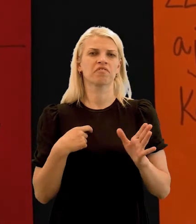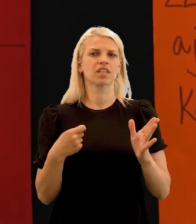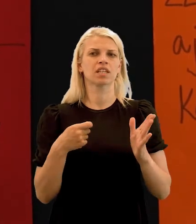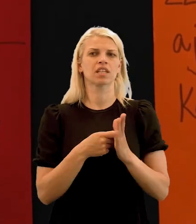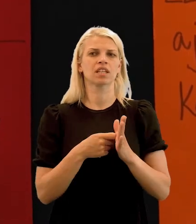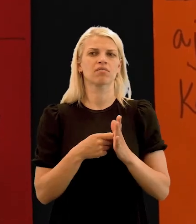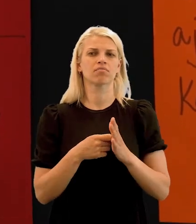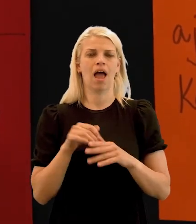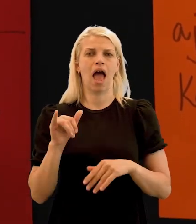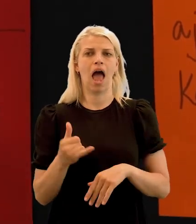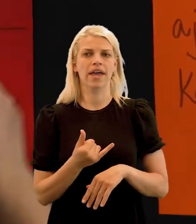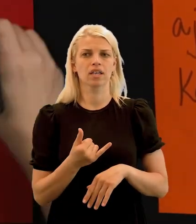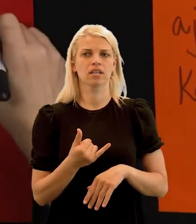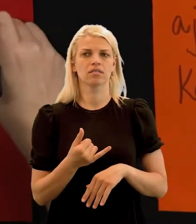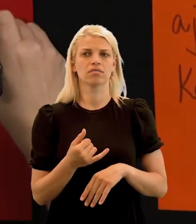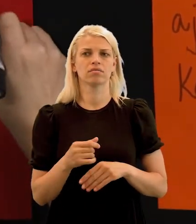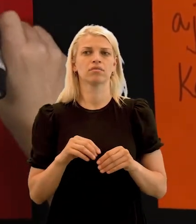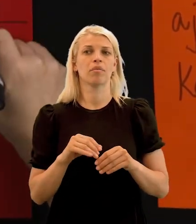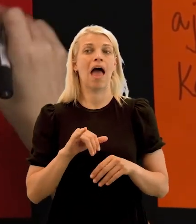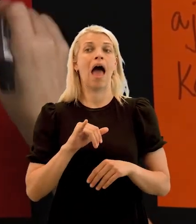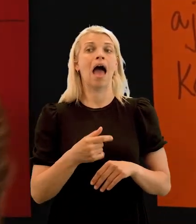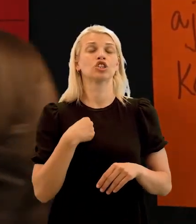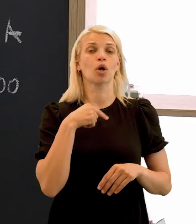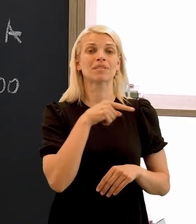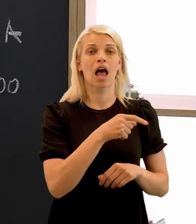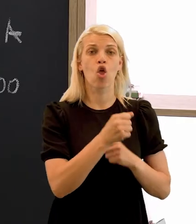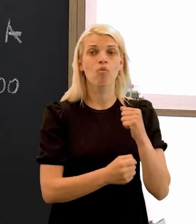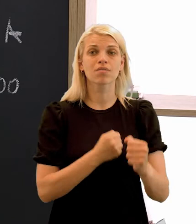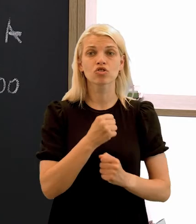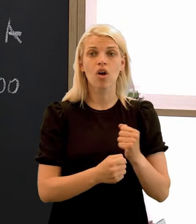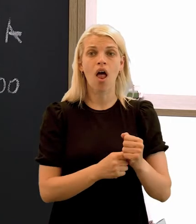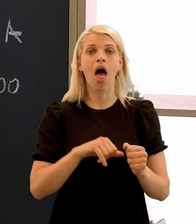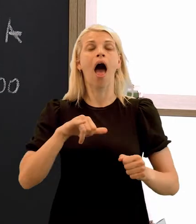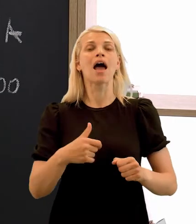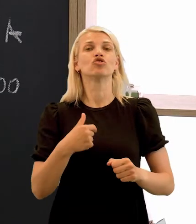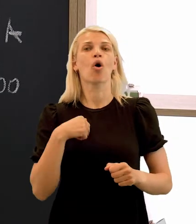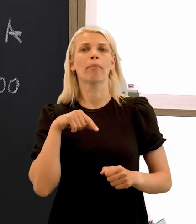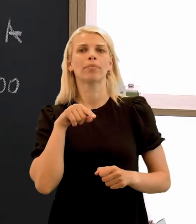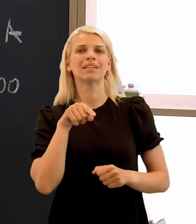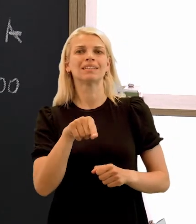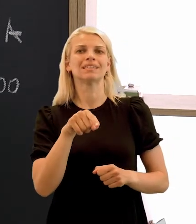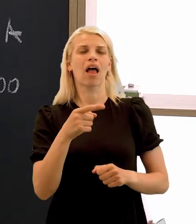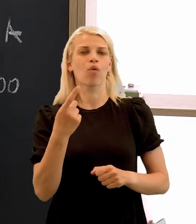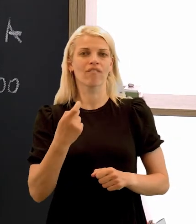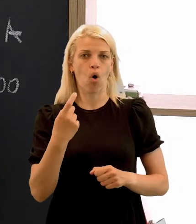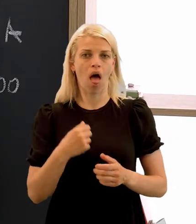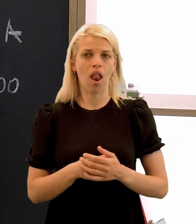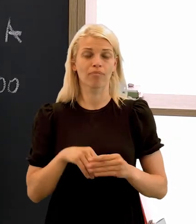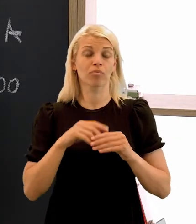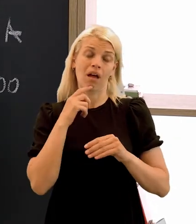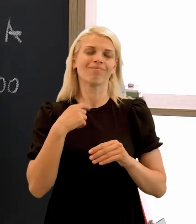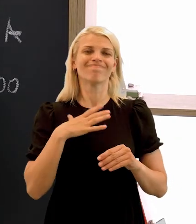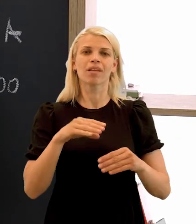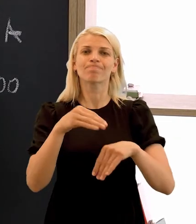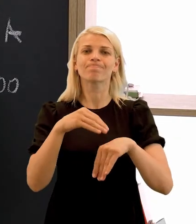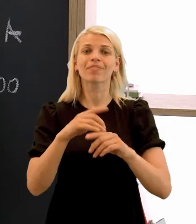napríklad doplniť spojku aj. Na toto vás chcem upozorniť, že niektoré spojky